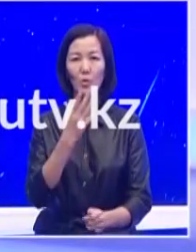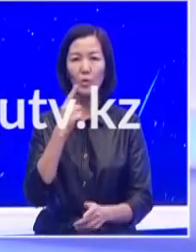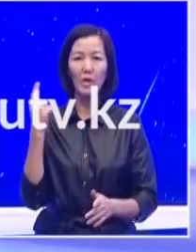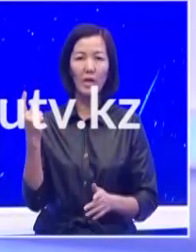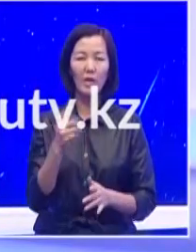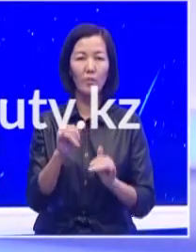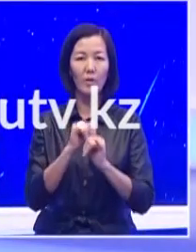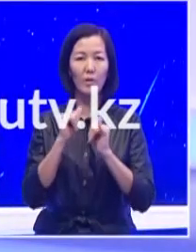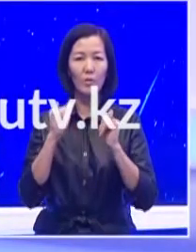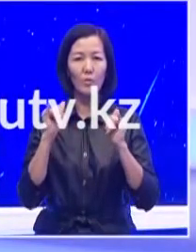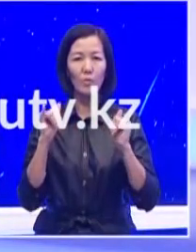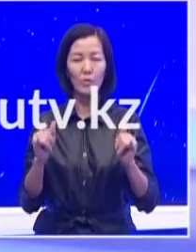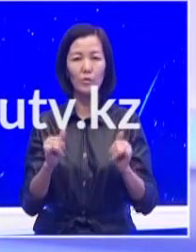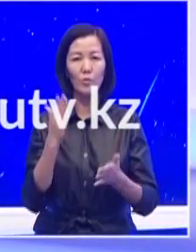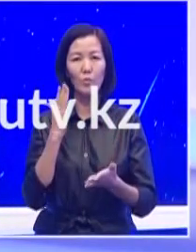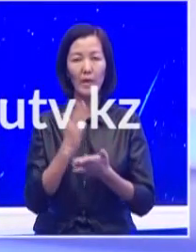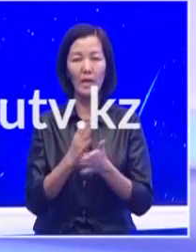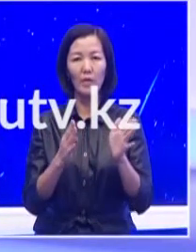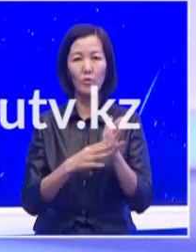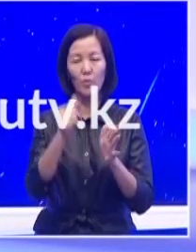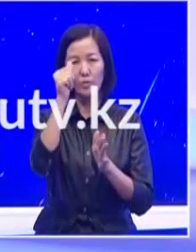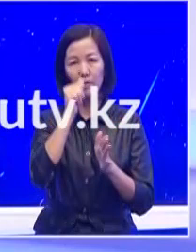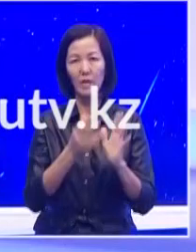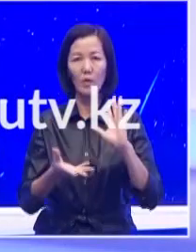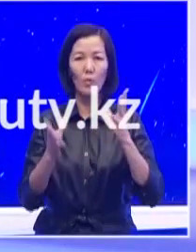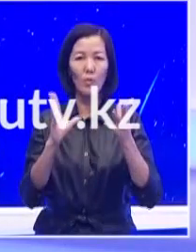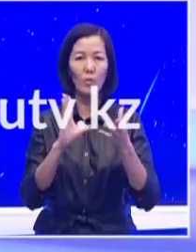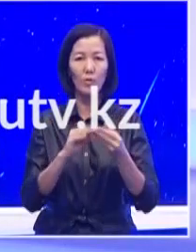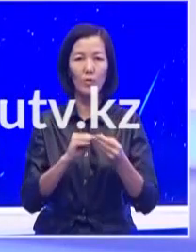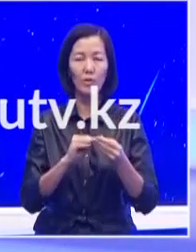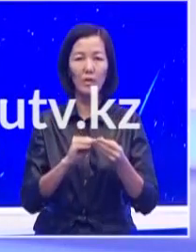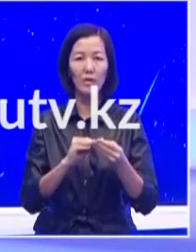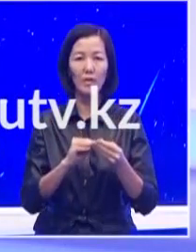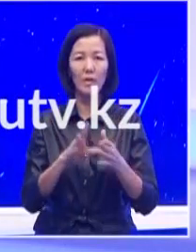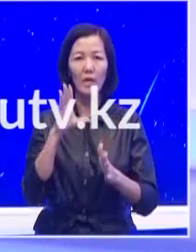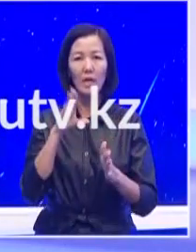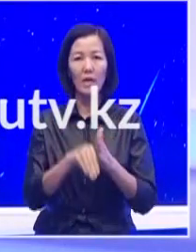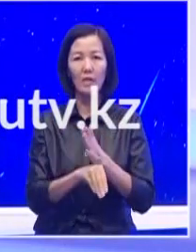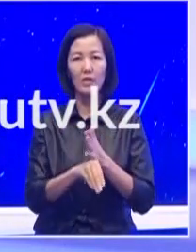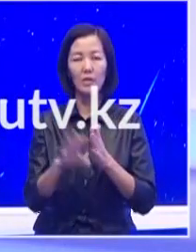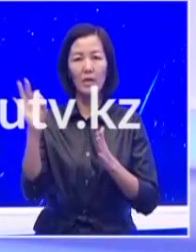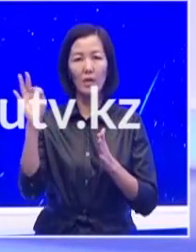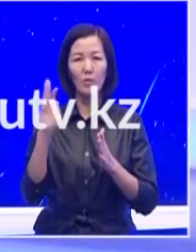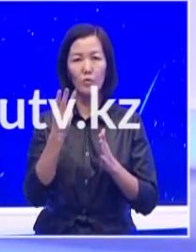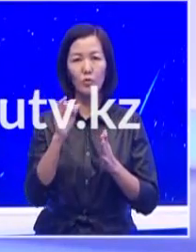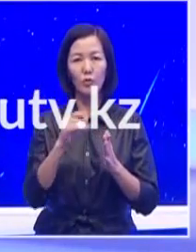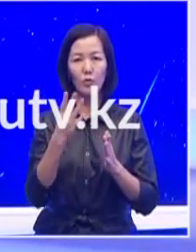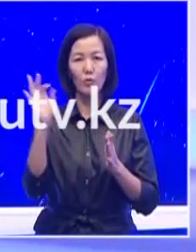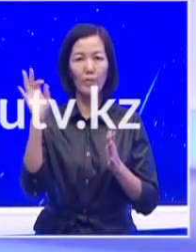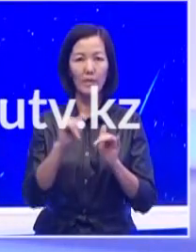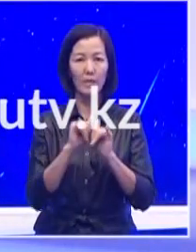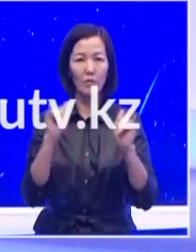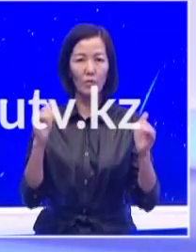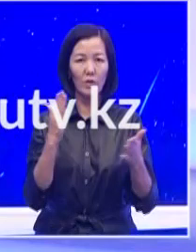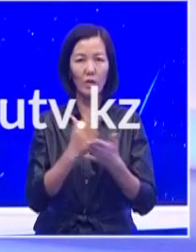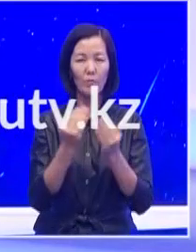Ұлттық экономикада сенімді өсу серпіні байқалады. 9 айдың қорытындысы бойынша жалпы ішкі өнім өсімі 3-4%-ға дейін көтерілген. Бұл